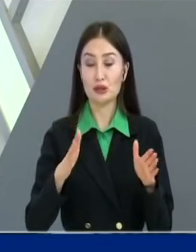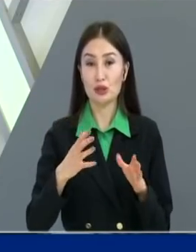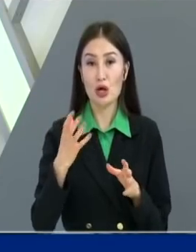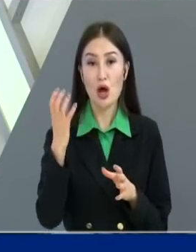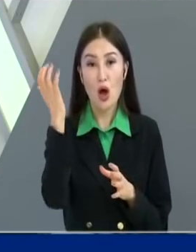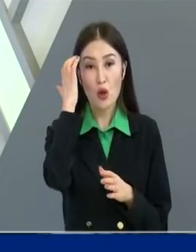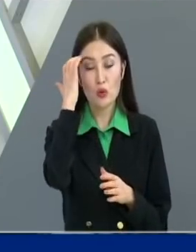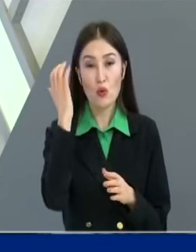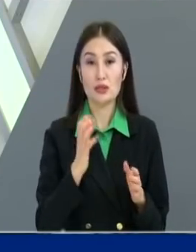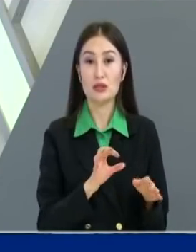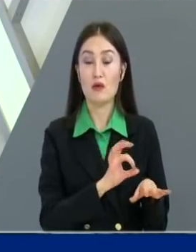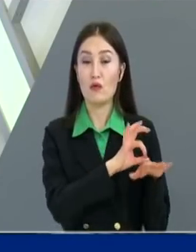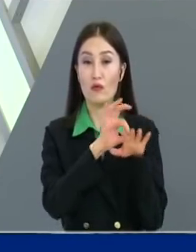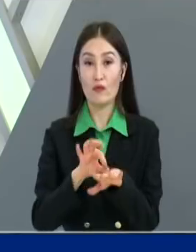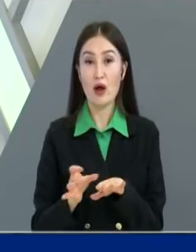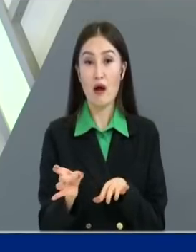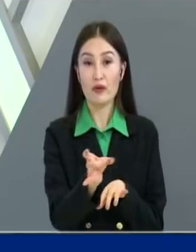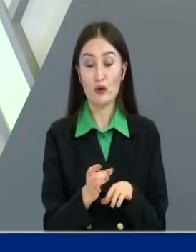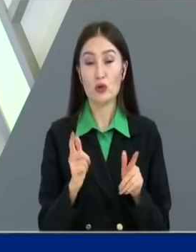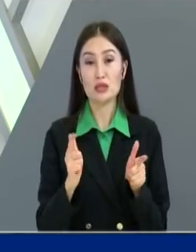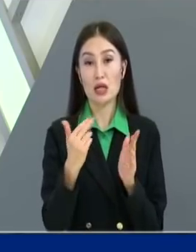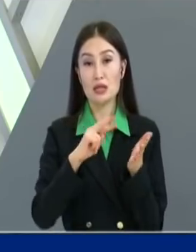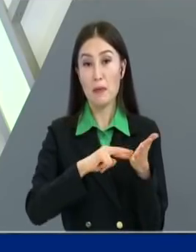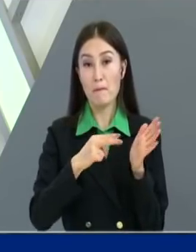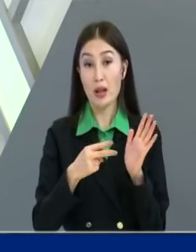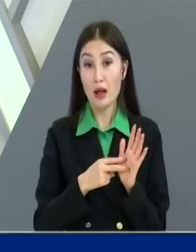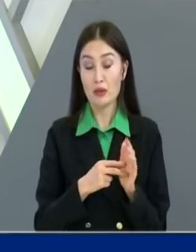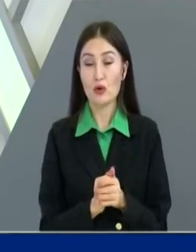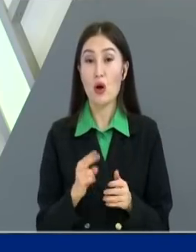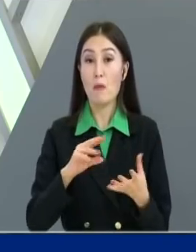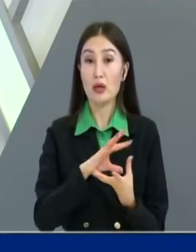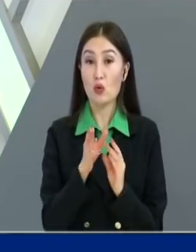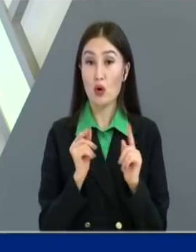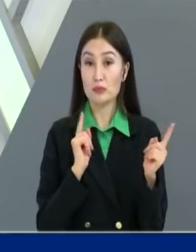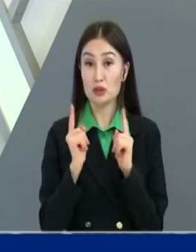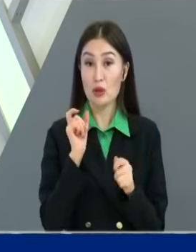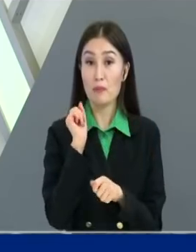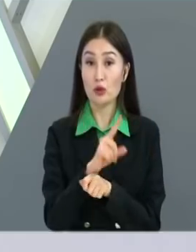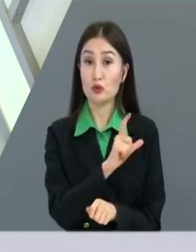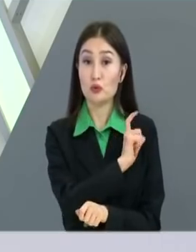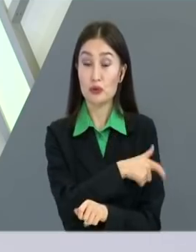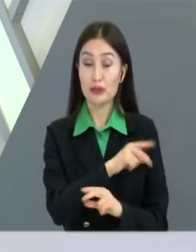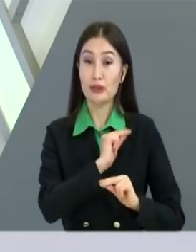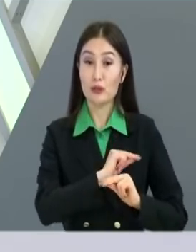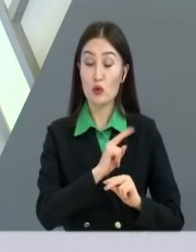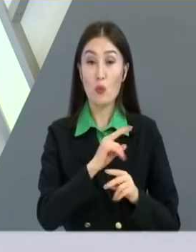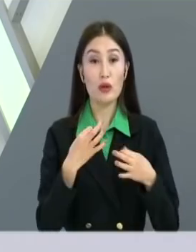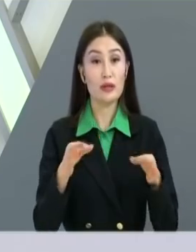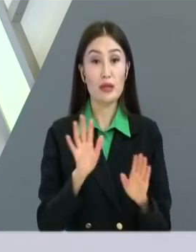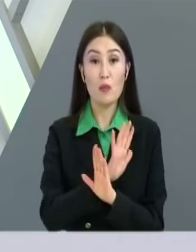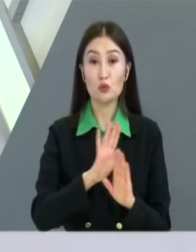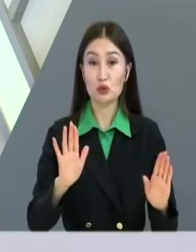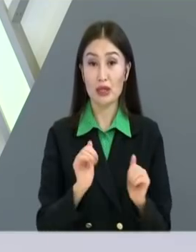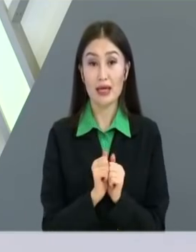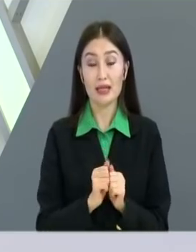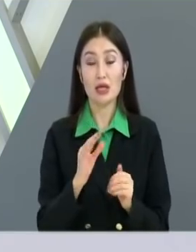базы. Доставка угля в регионы проводится согласно плану. По итогам совещания поручено усилить работу по недопущению